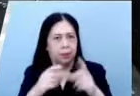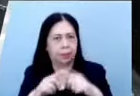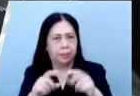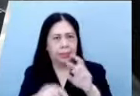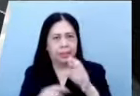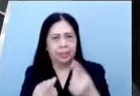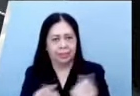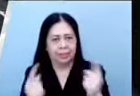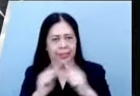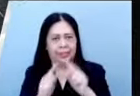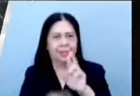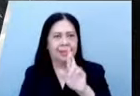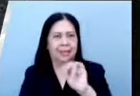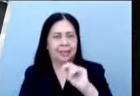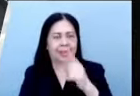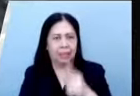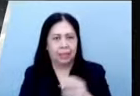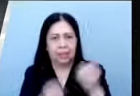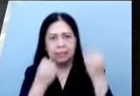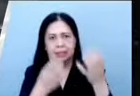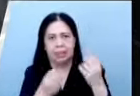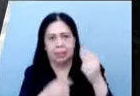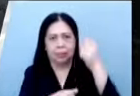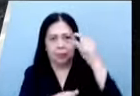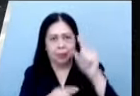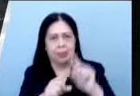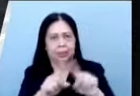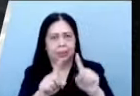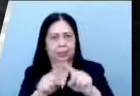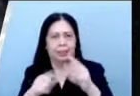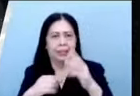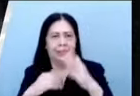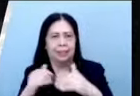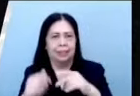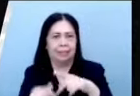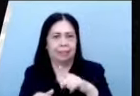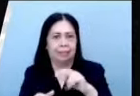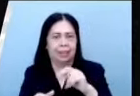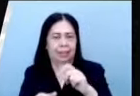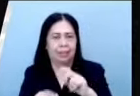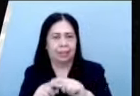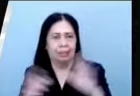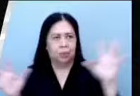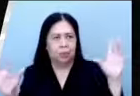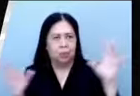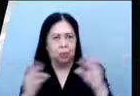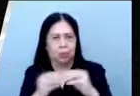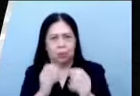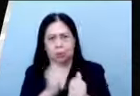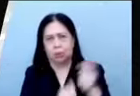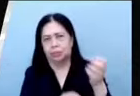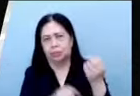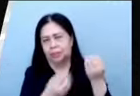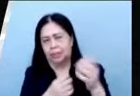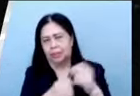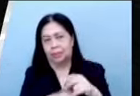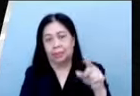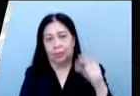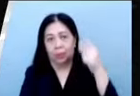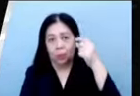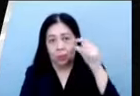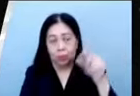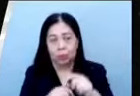Mas marami pa ang buwan ng Saturn kaysa sa lahat ng iba pang planeta sa solar system na pinagsama-sama. Ang isa sa buwan ng Saturn, ang